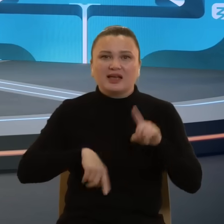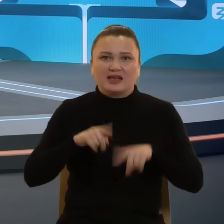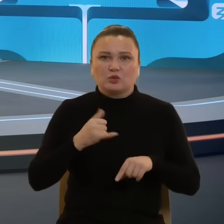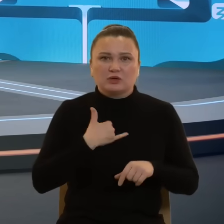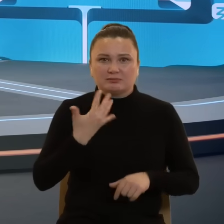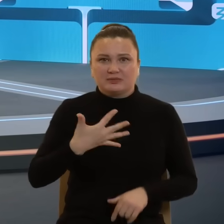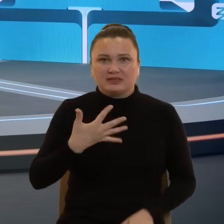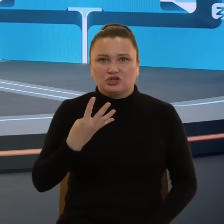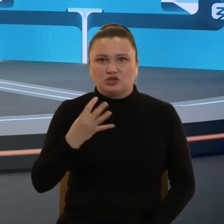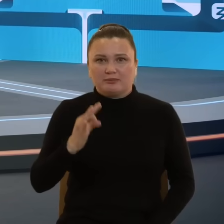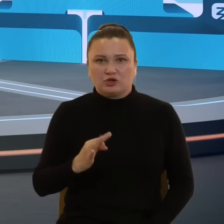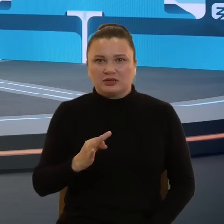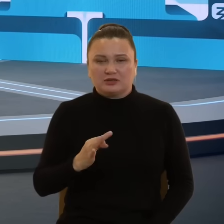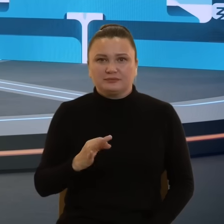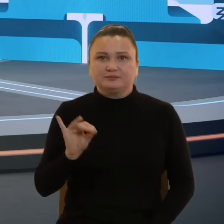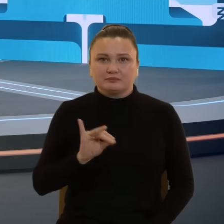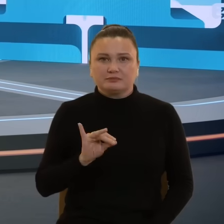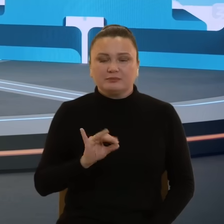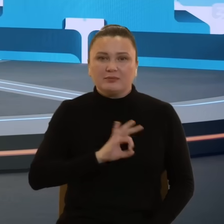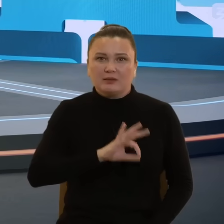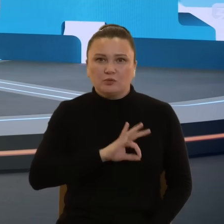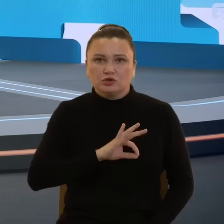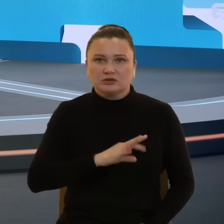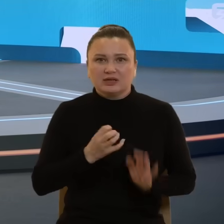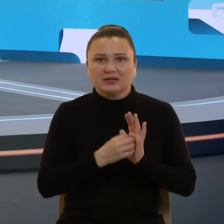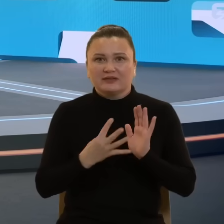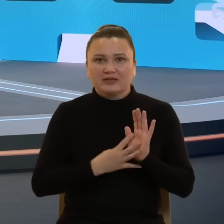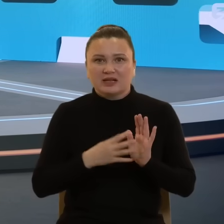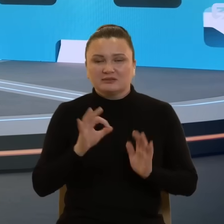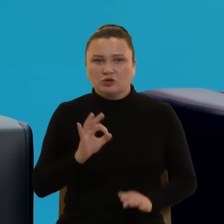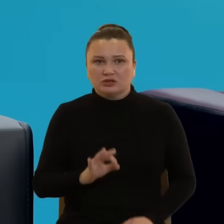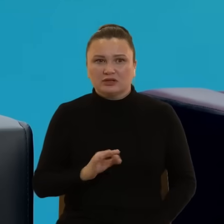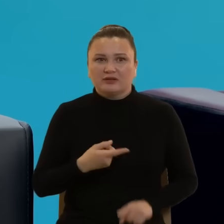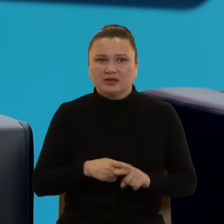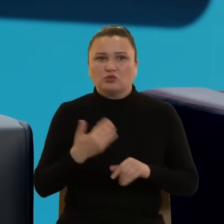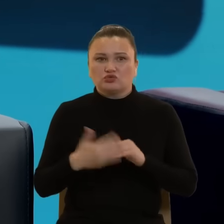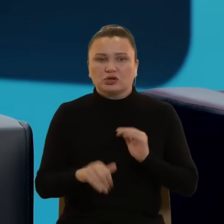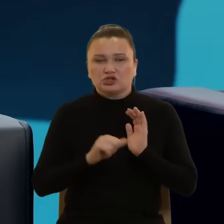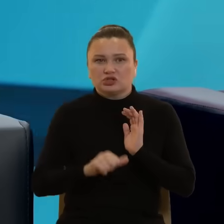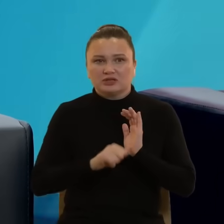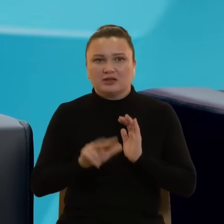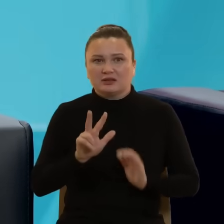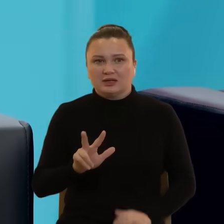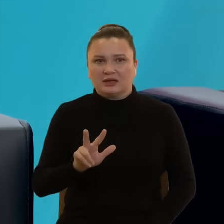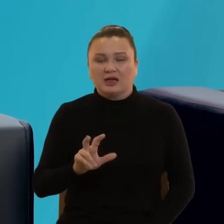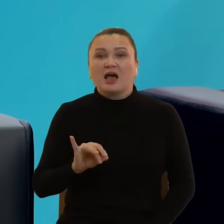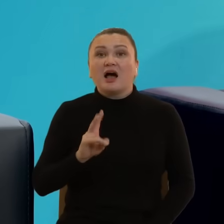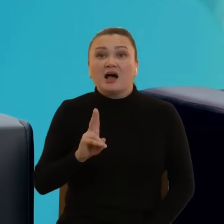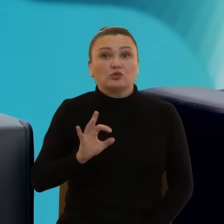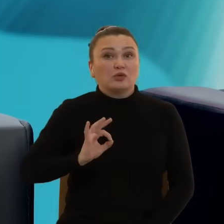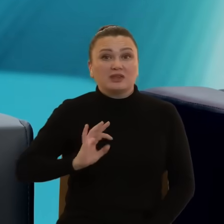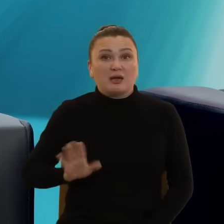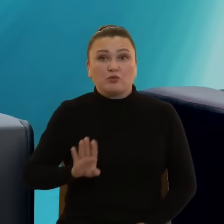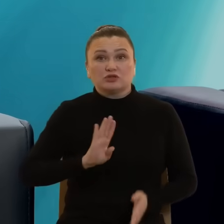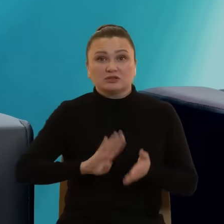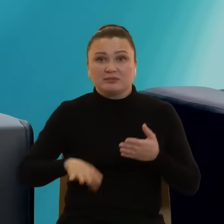нас 54% и пользуются 19%, это уже 63%. Да. А из тех, кто не пользуется